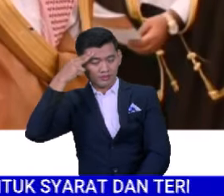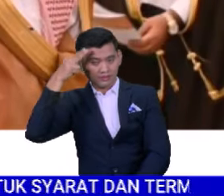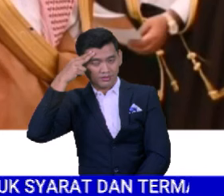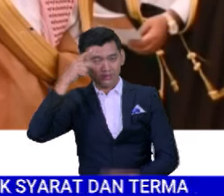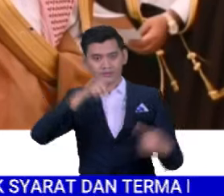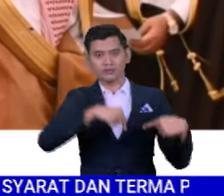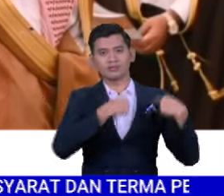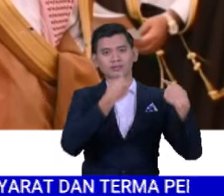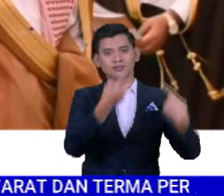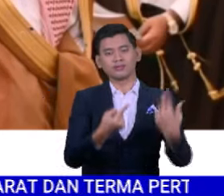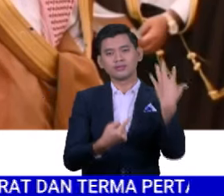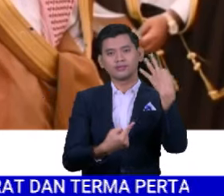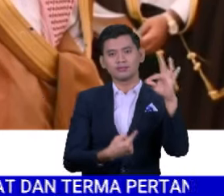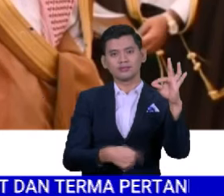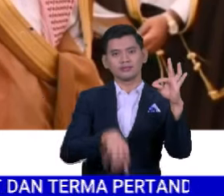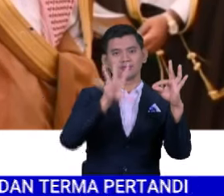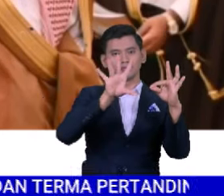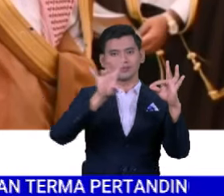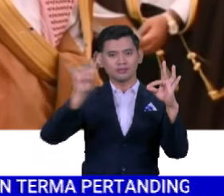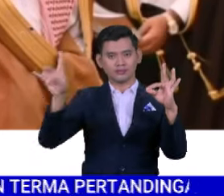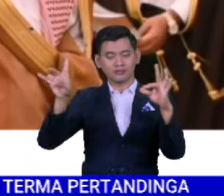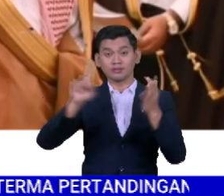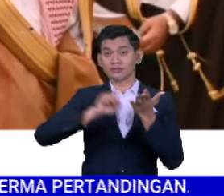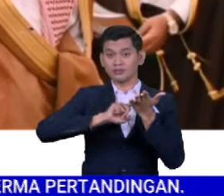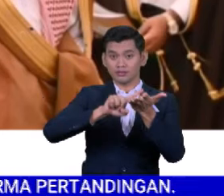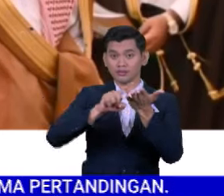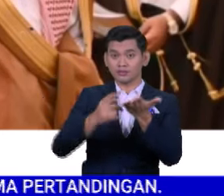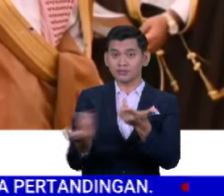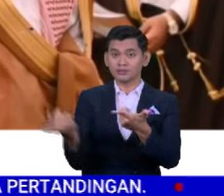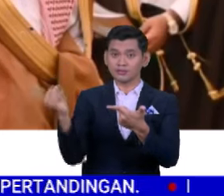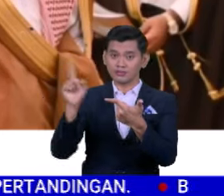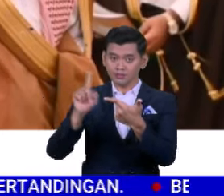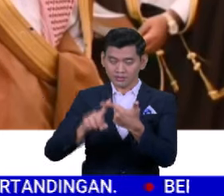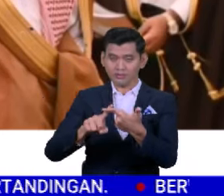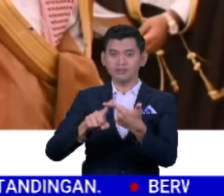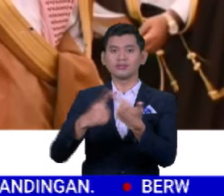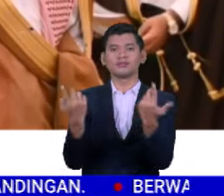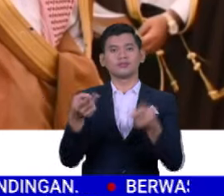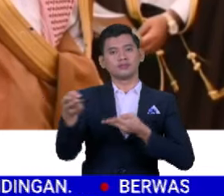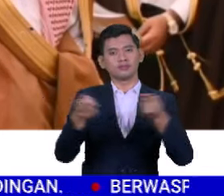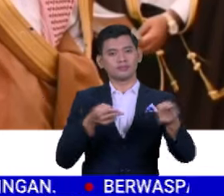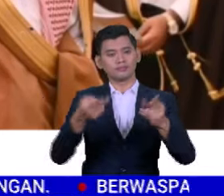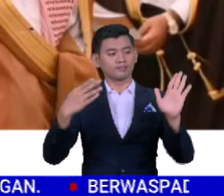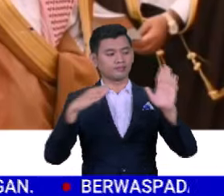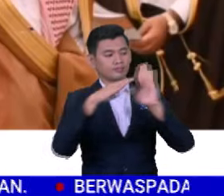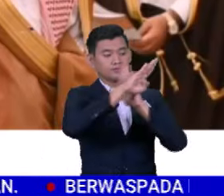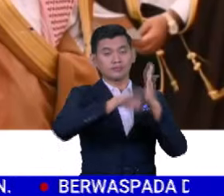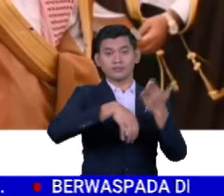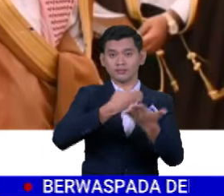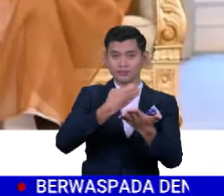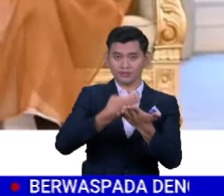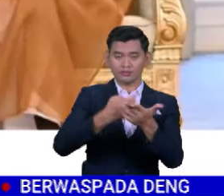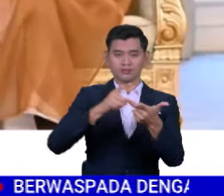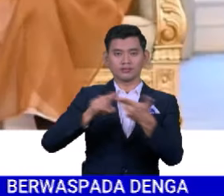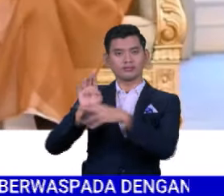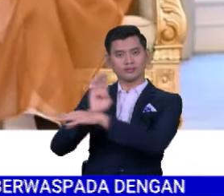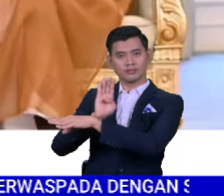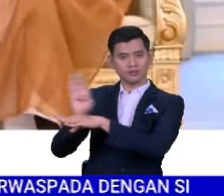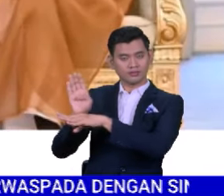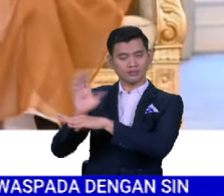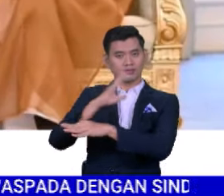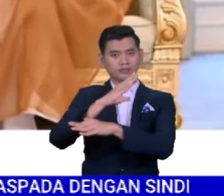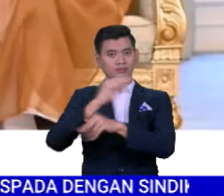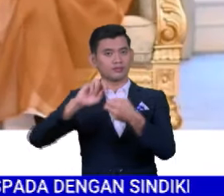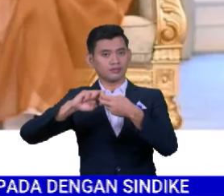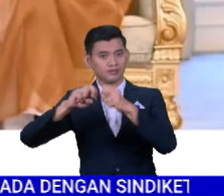sejak 1957. Turut dibincangkan usaha-usaha pengukuhan ekonomi dan perdagangan di samping isu serantau